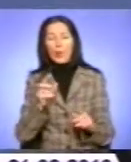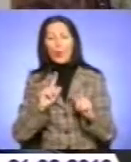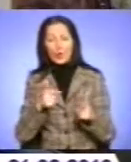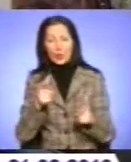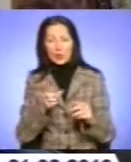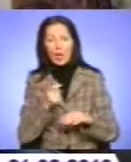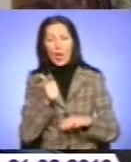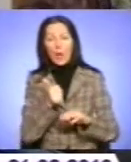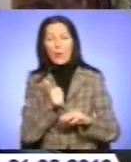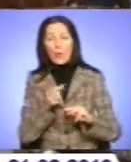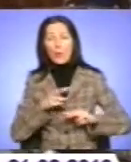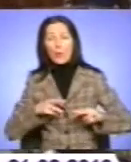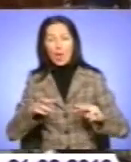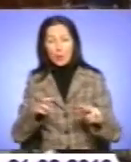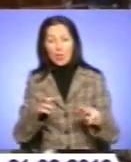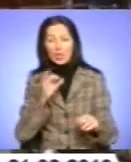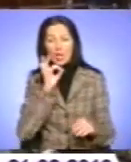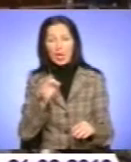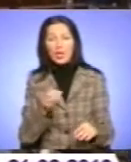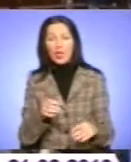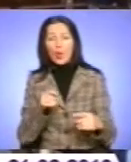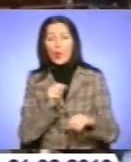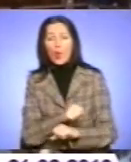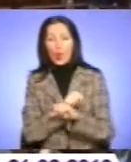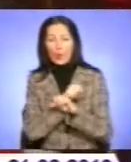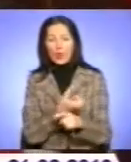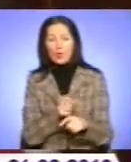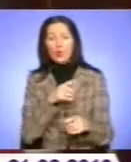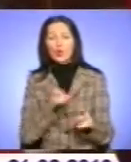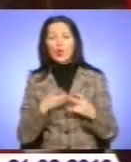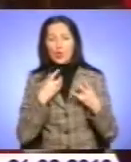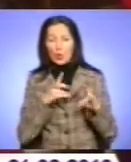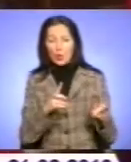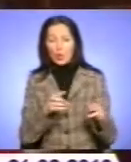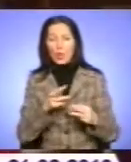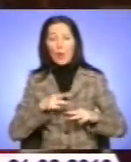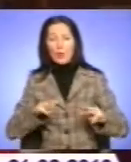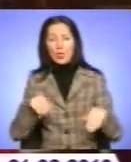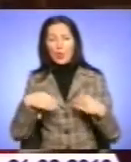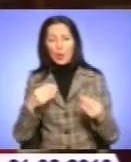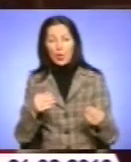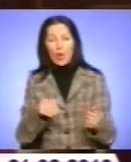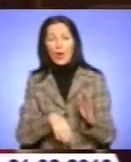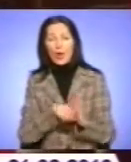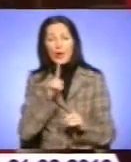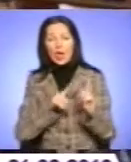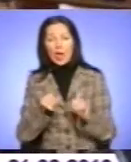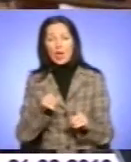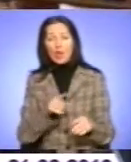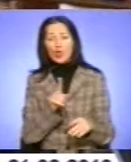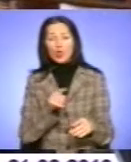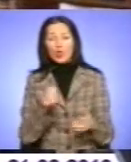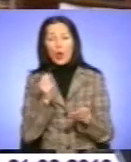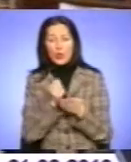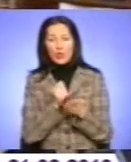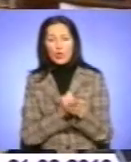саміту Україна-ЄС, адже уряд подав до Верховної Ради пакет документів для завершення першого етапу плану дій щодо лібералізації візового режиму. І тепер